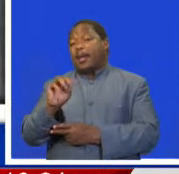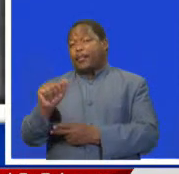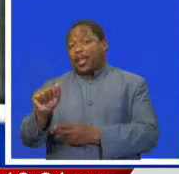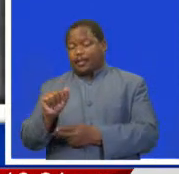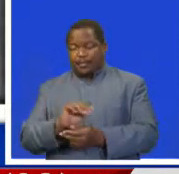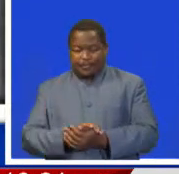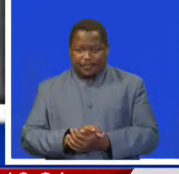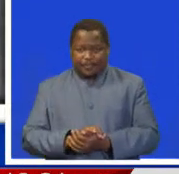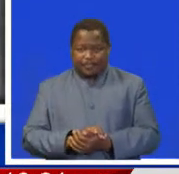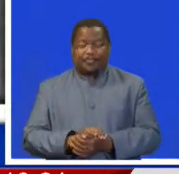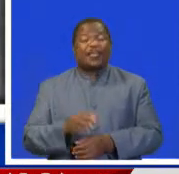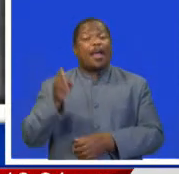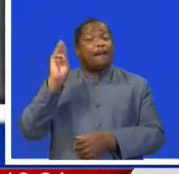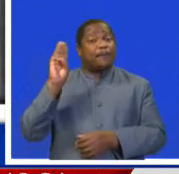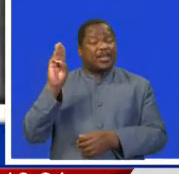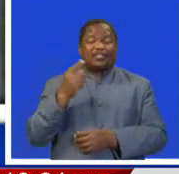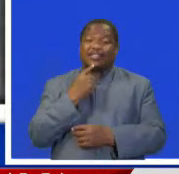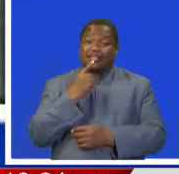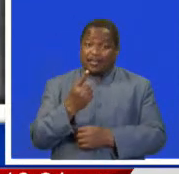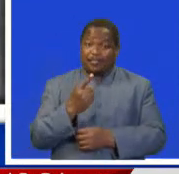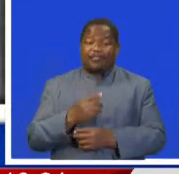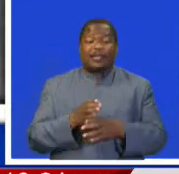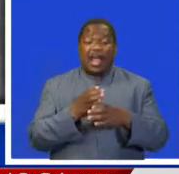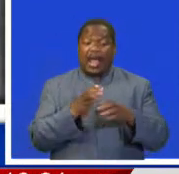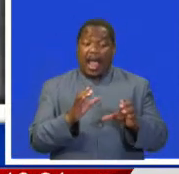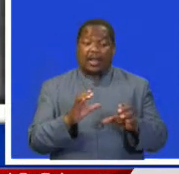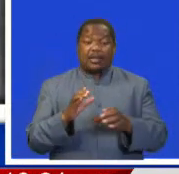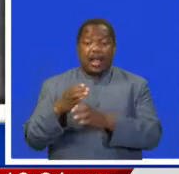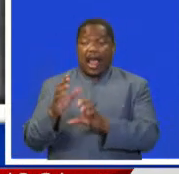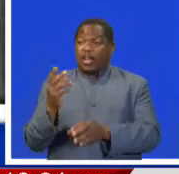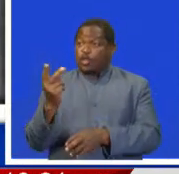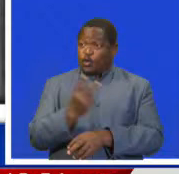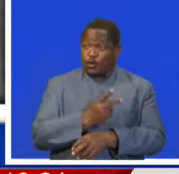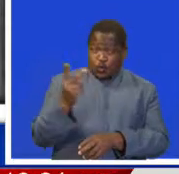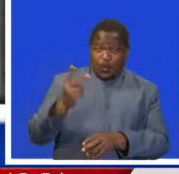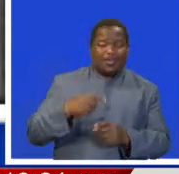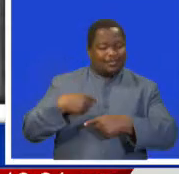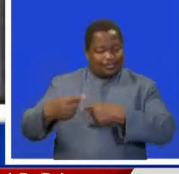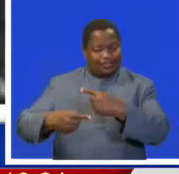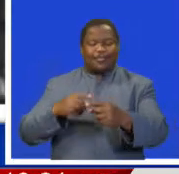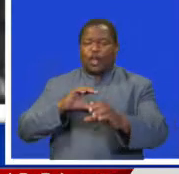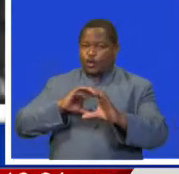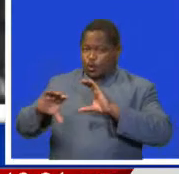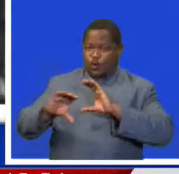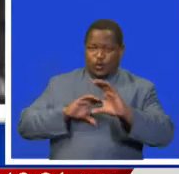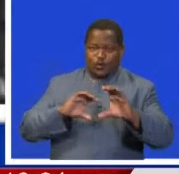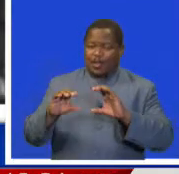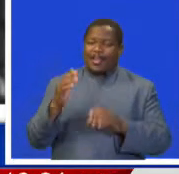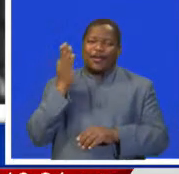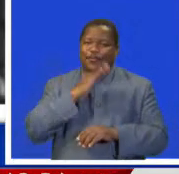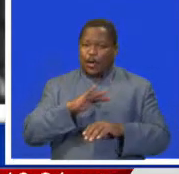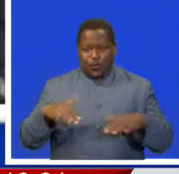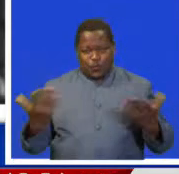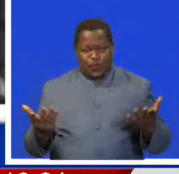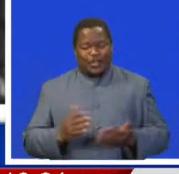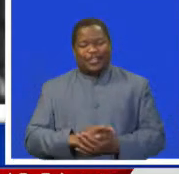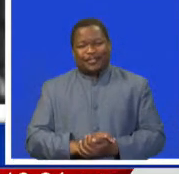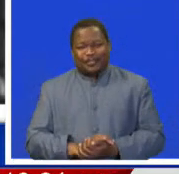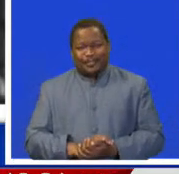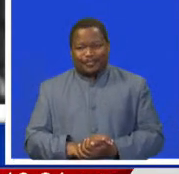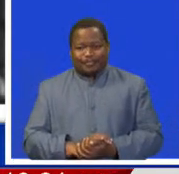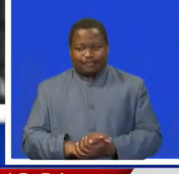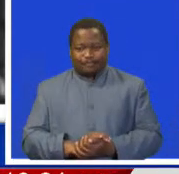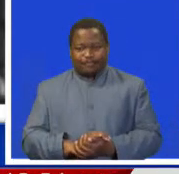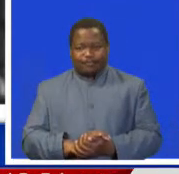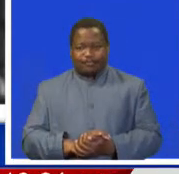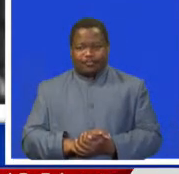tinkulumo emphathini lamave lamabili angeke diphele iNamibia engancephedeleki kahle. Edinzaba into eswatini TV kubika samkeswe